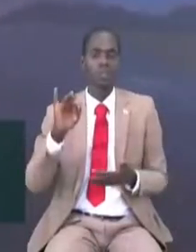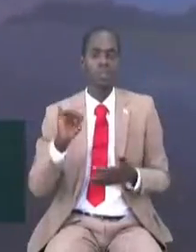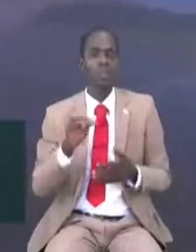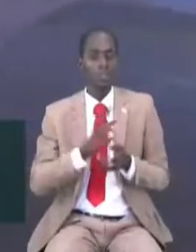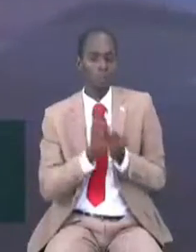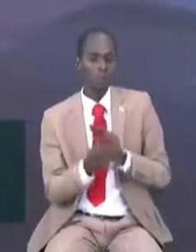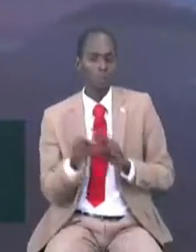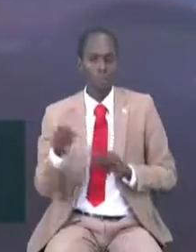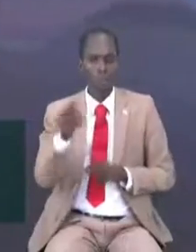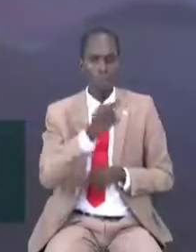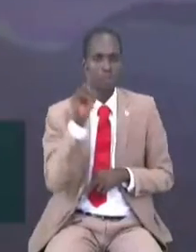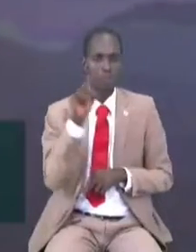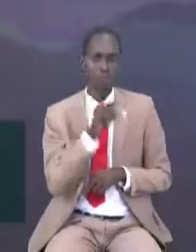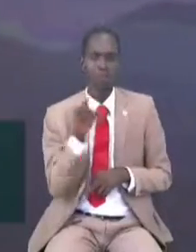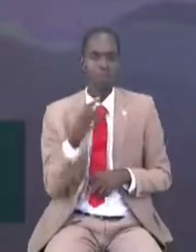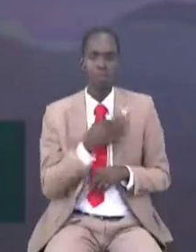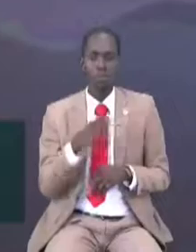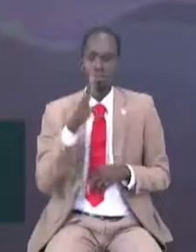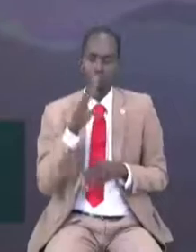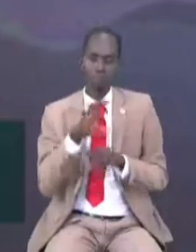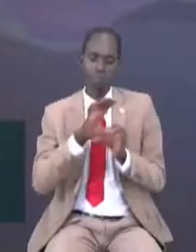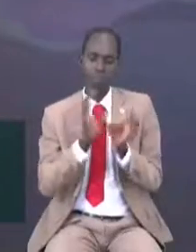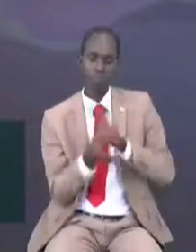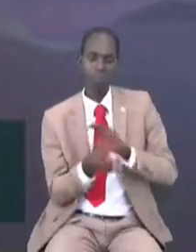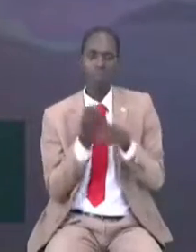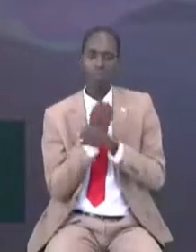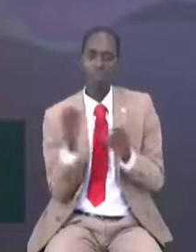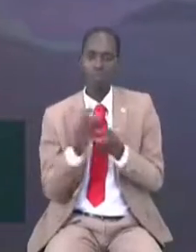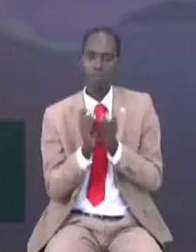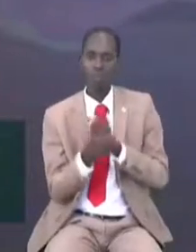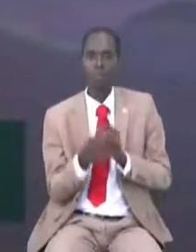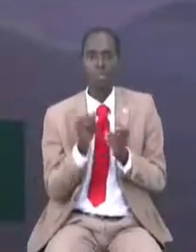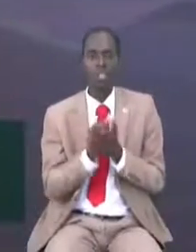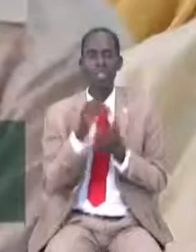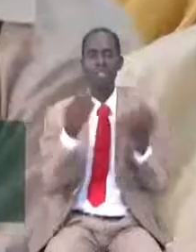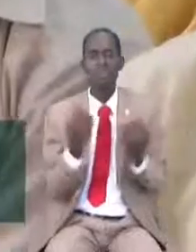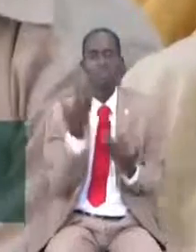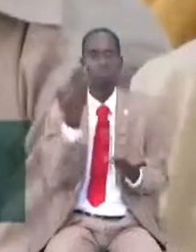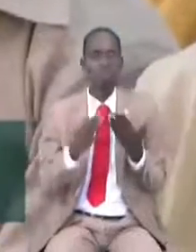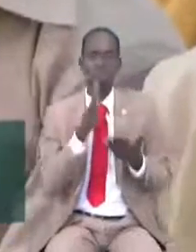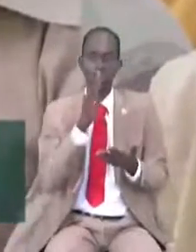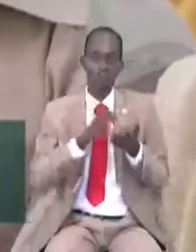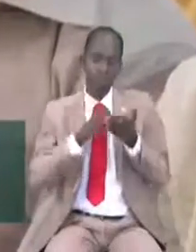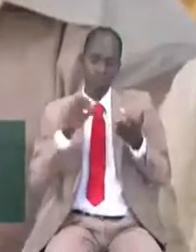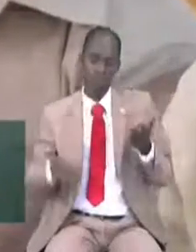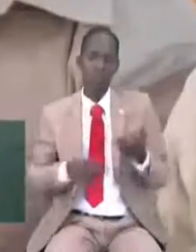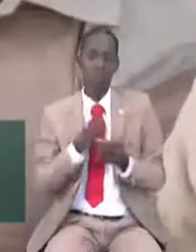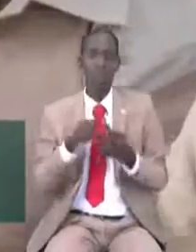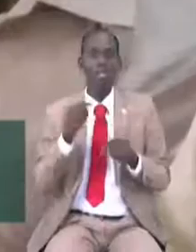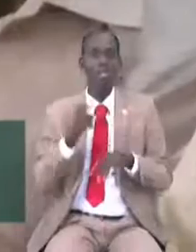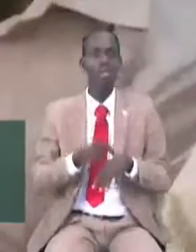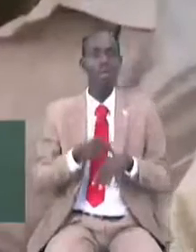et convertissez-vous pour que vos péchés soient effacés, afin que des temps de rafraîchissement viennent de la part du